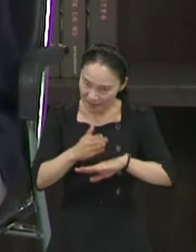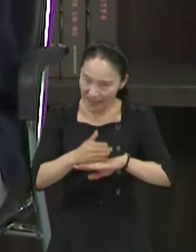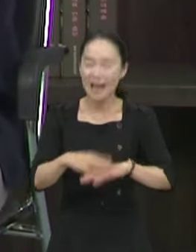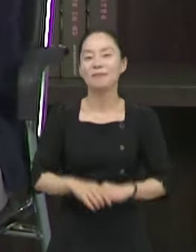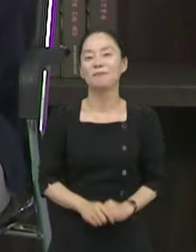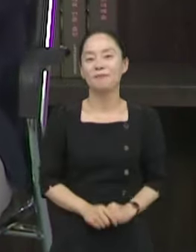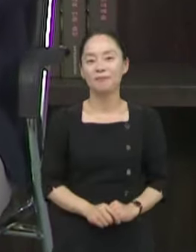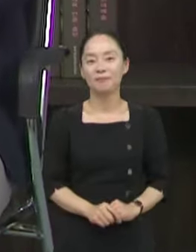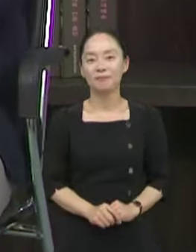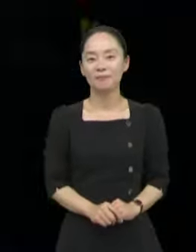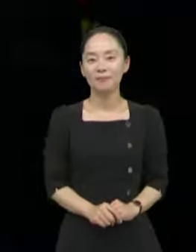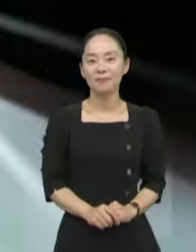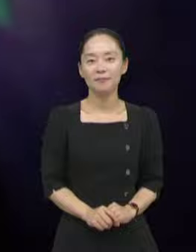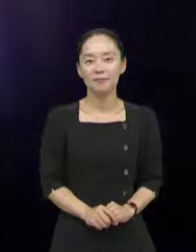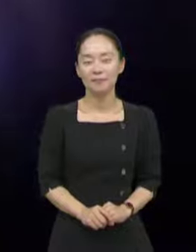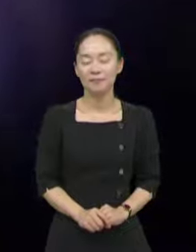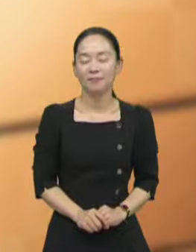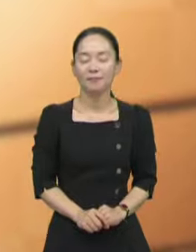감사합니다.